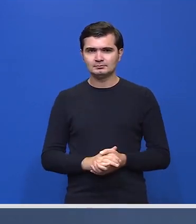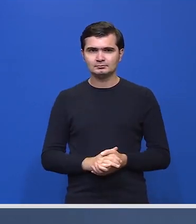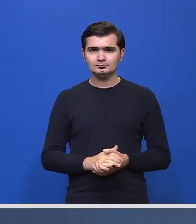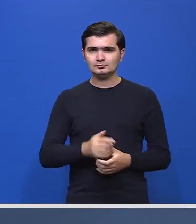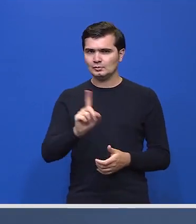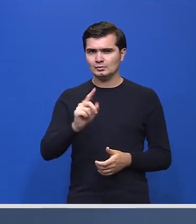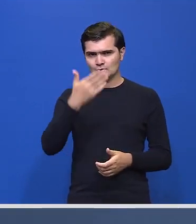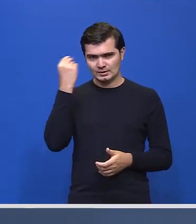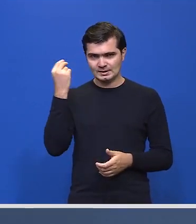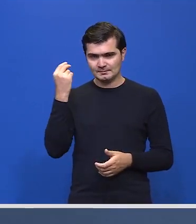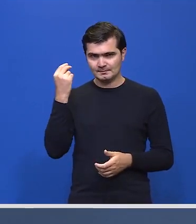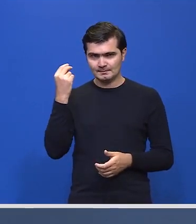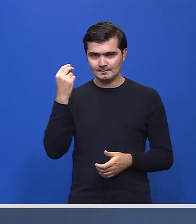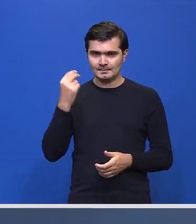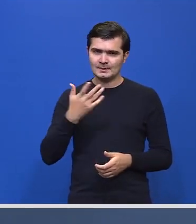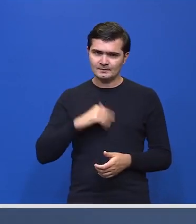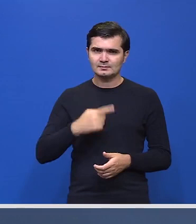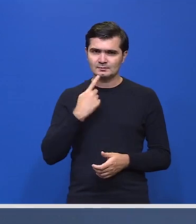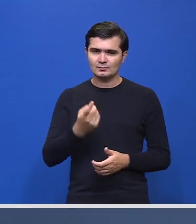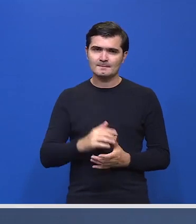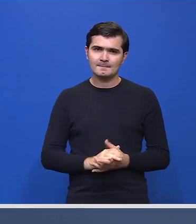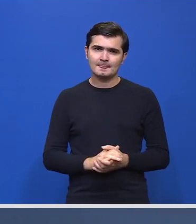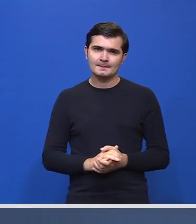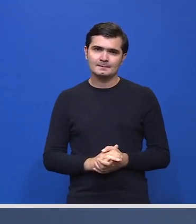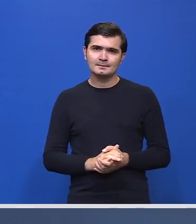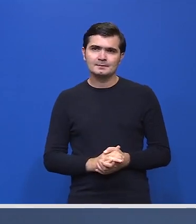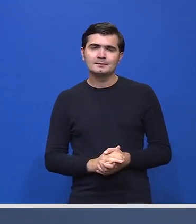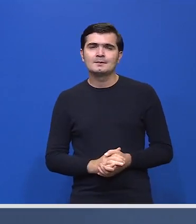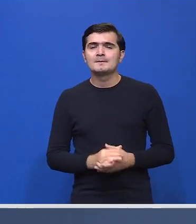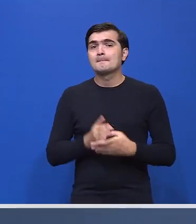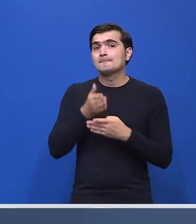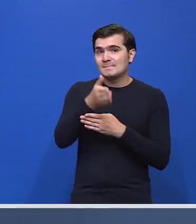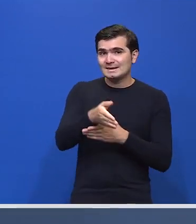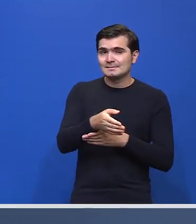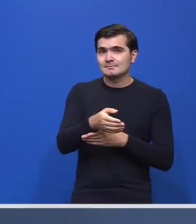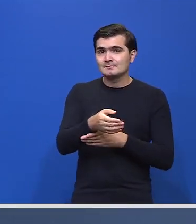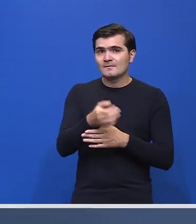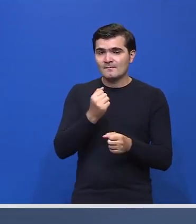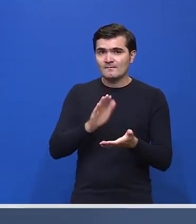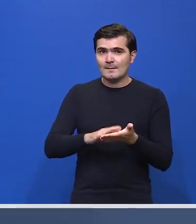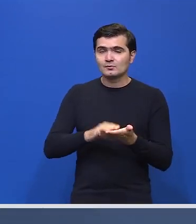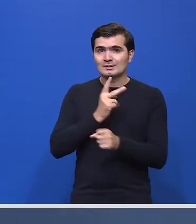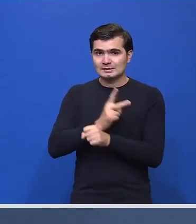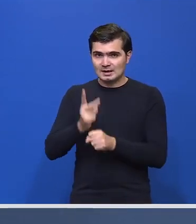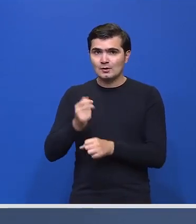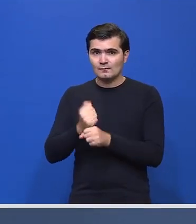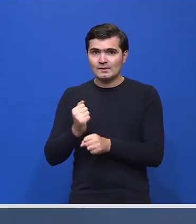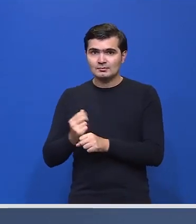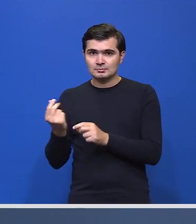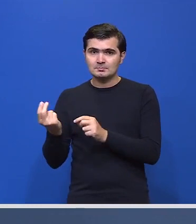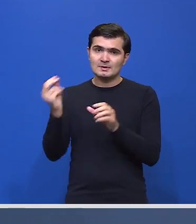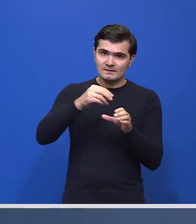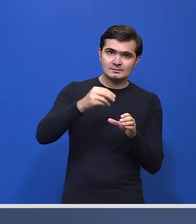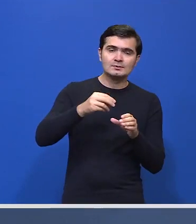lucru, și iar vreau să-l precizez, prin investițiile pe care acest stat le face, decontează aceste cheltuieli.